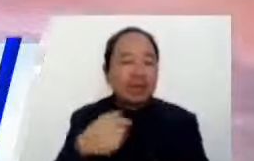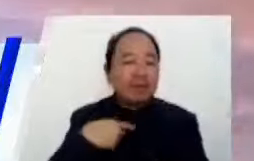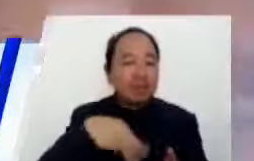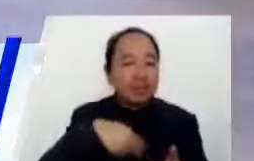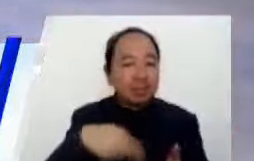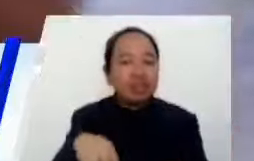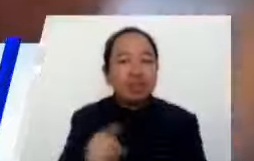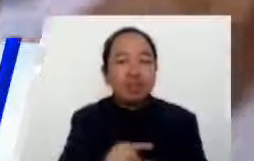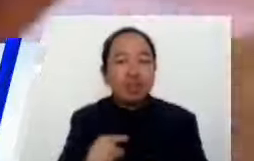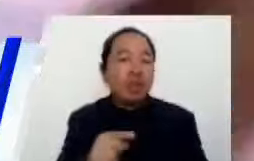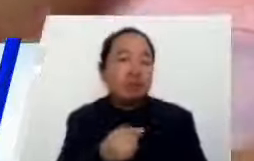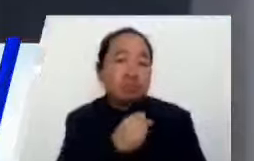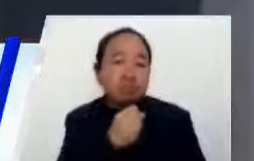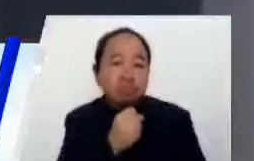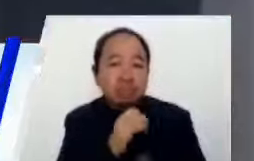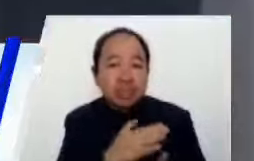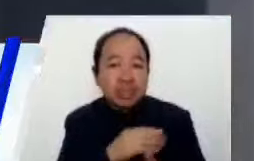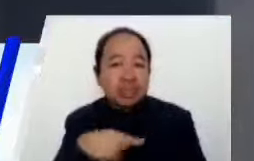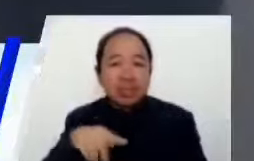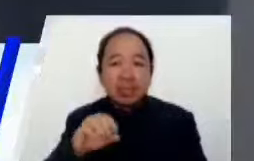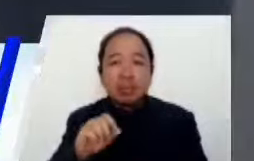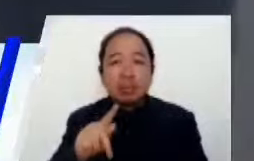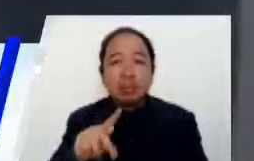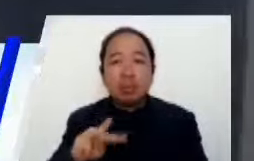si Pokwang. Grabe, grabe po ang mga